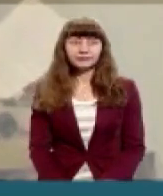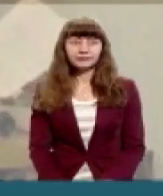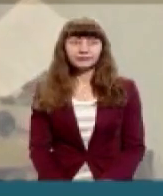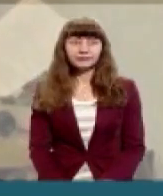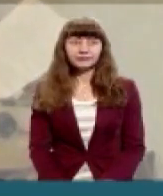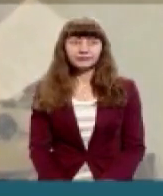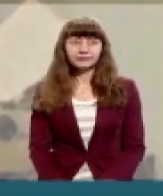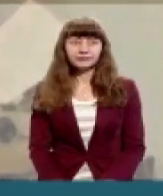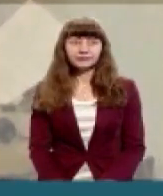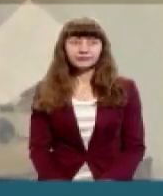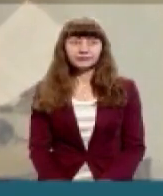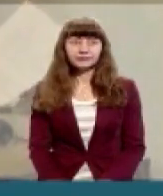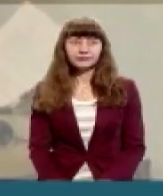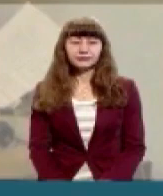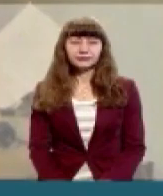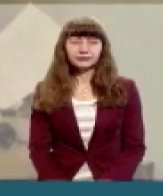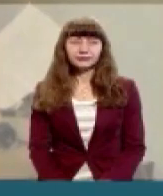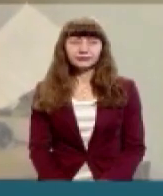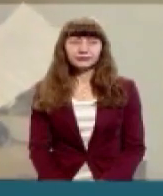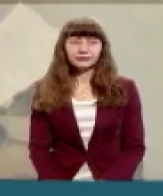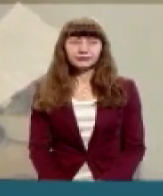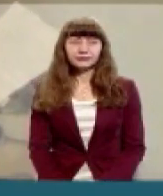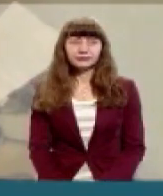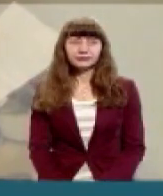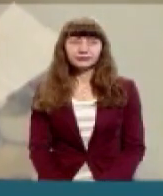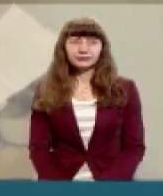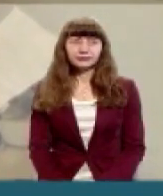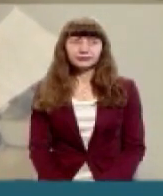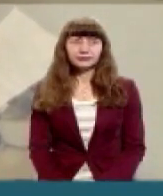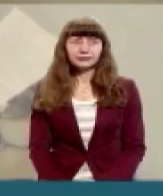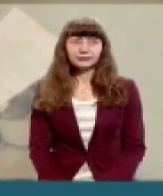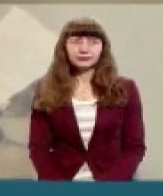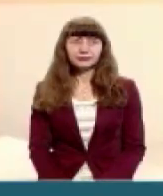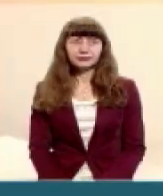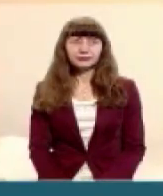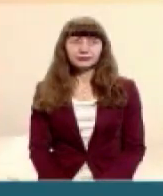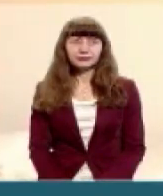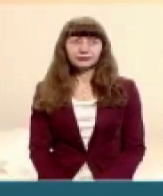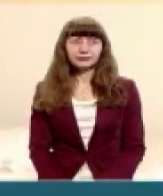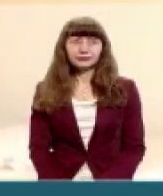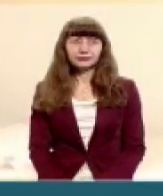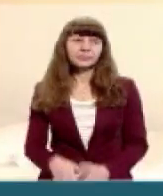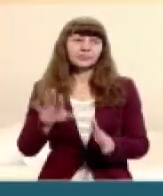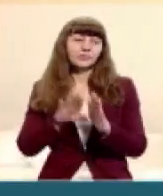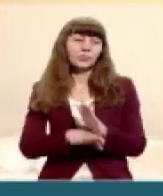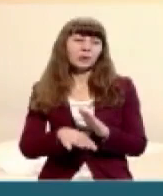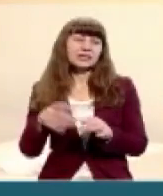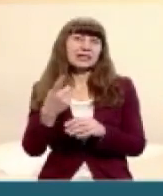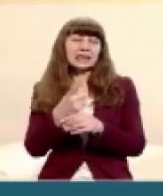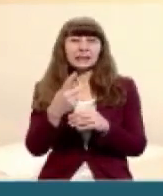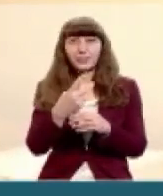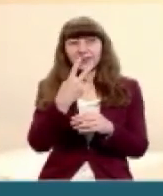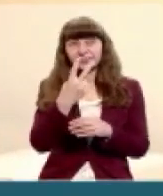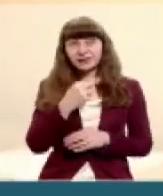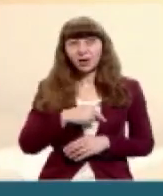Омаровтың Қалибек Қуанышбаевқа жазған 60 жылдығына жазған хатының көшірмесі. Жиналған қауым бұдан кейін тігін цехі